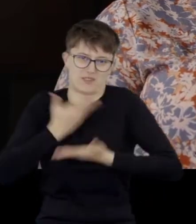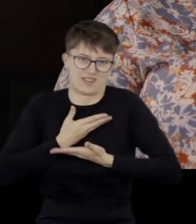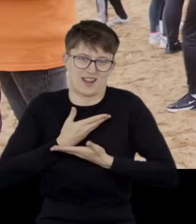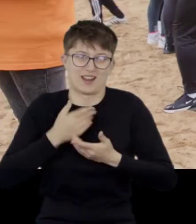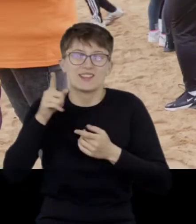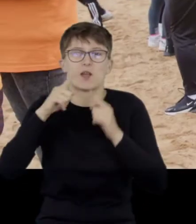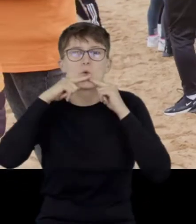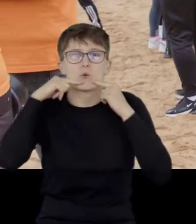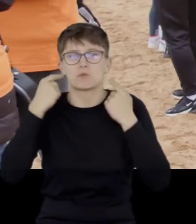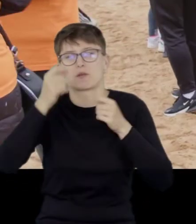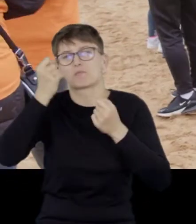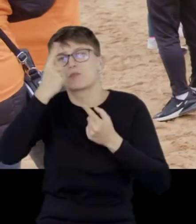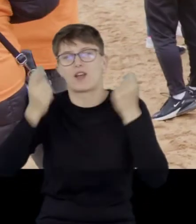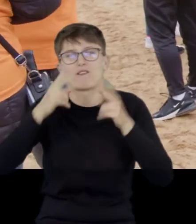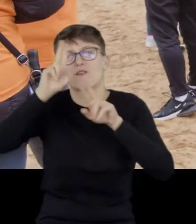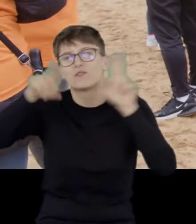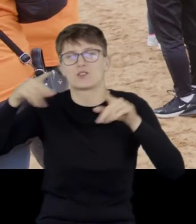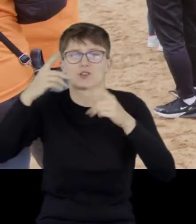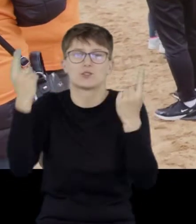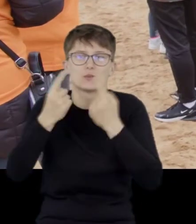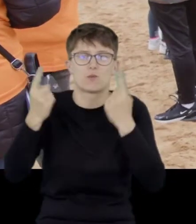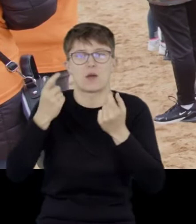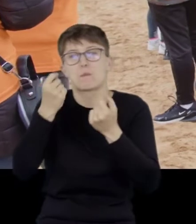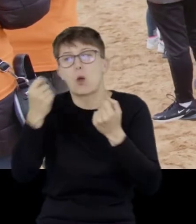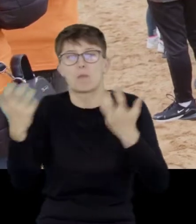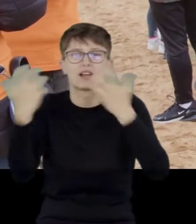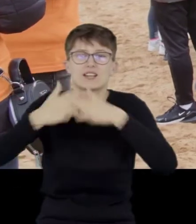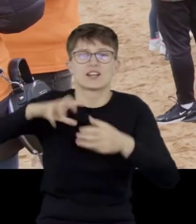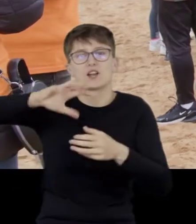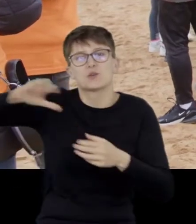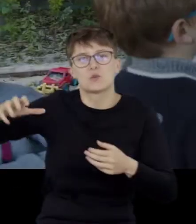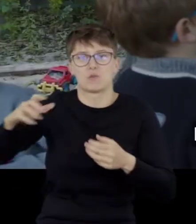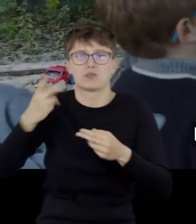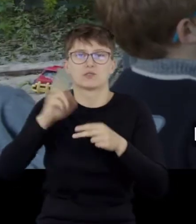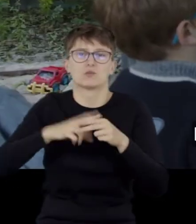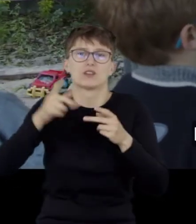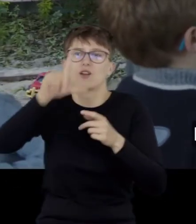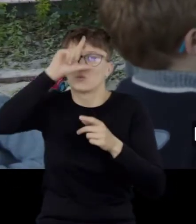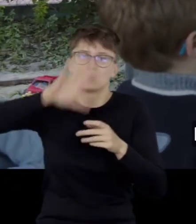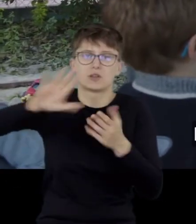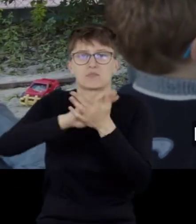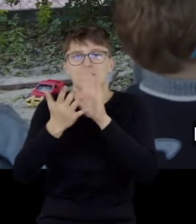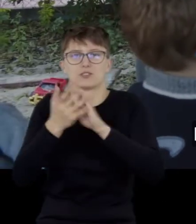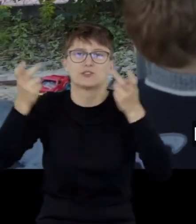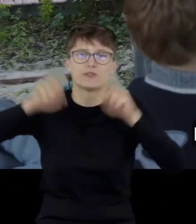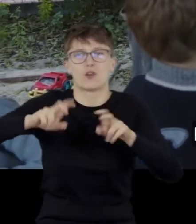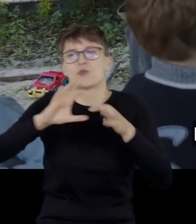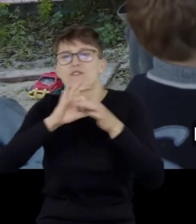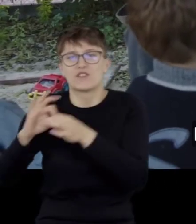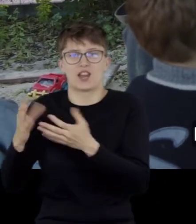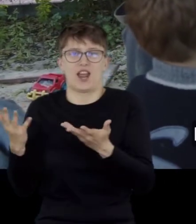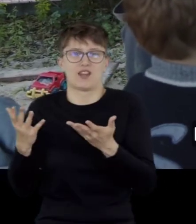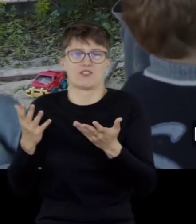uśmiech. I ten uśmiech pojawił się w różnych sytuacjach. I w tych momentach integracji, kiedy tak naprawdę tworzyły się właśnie